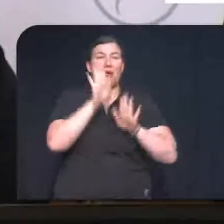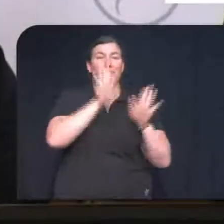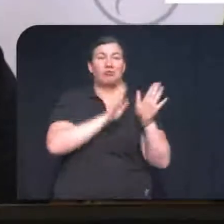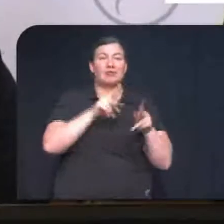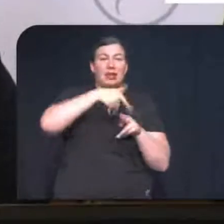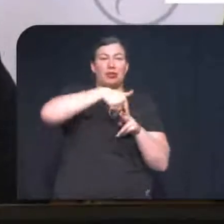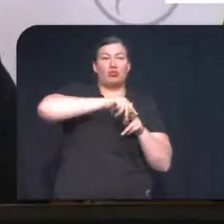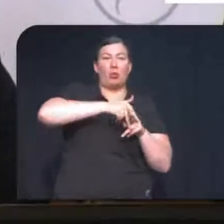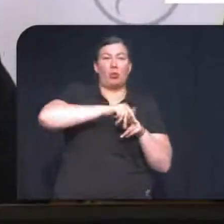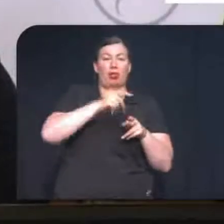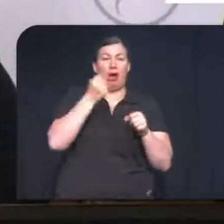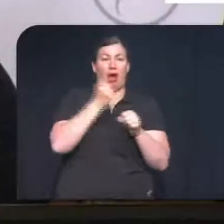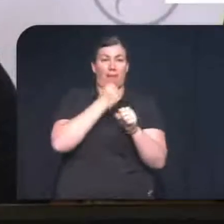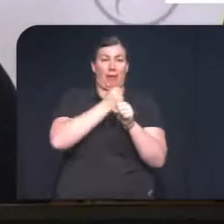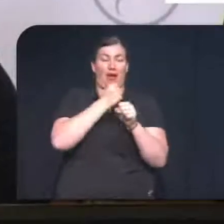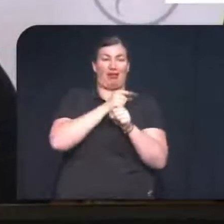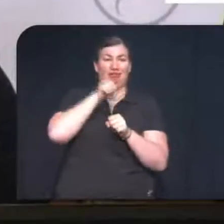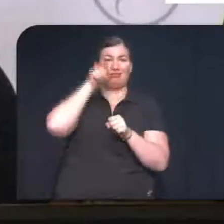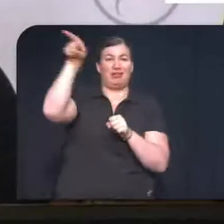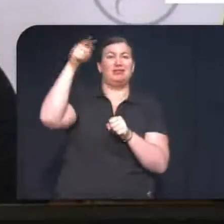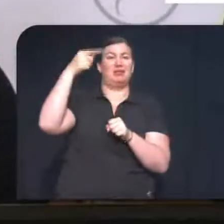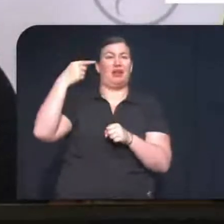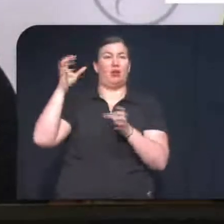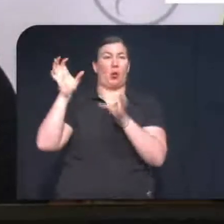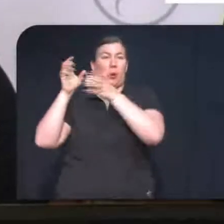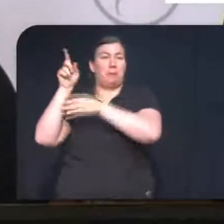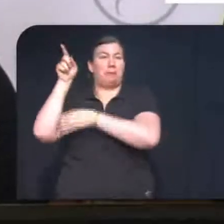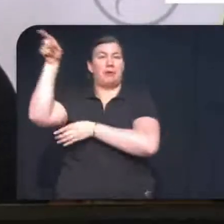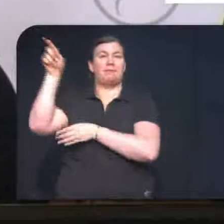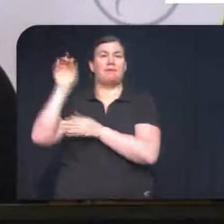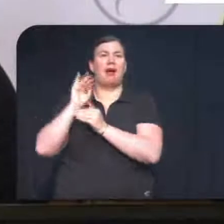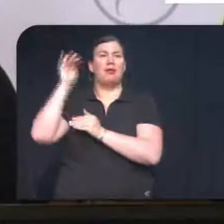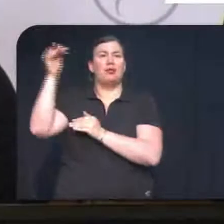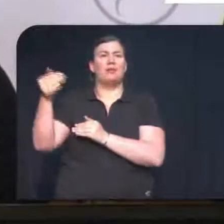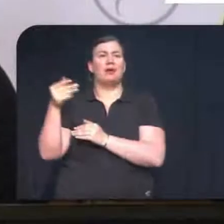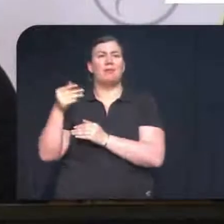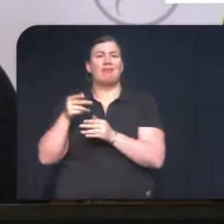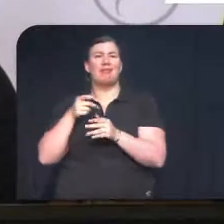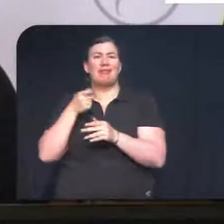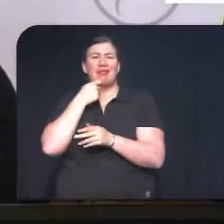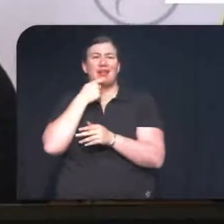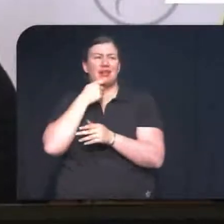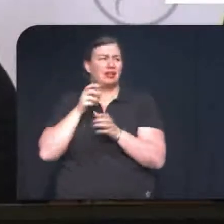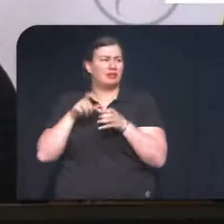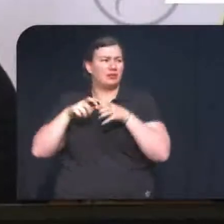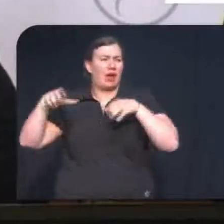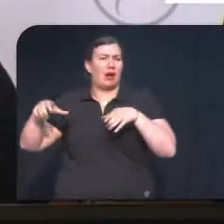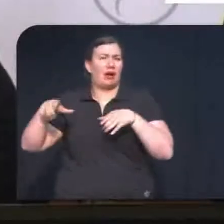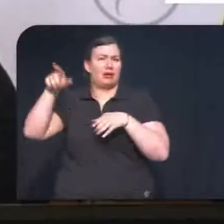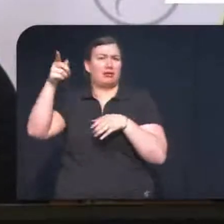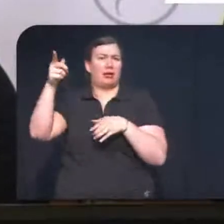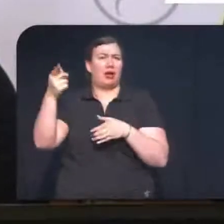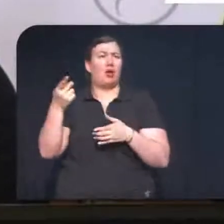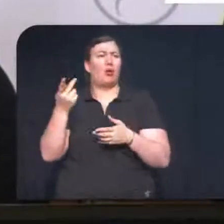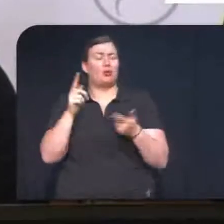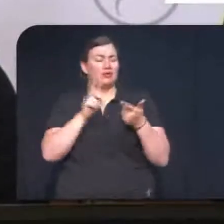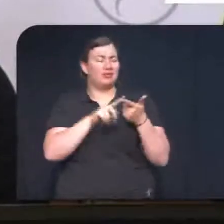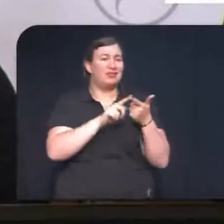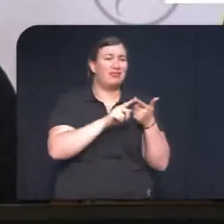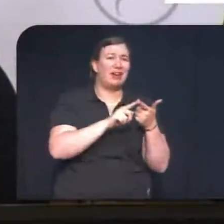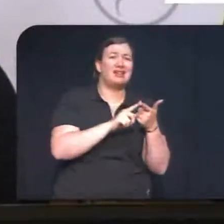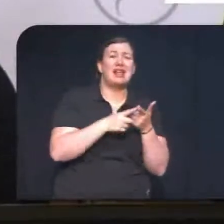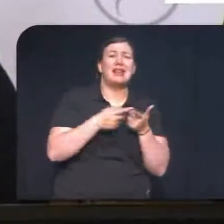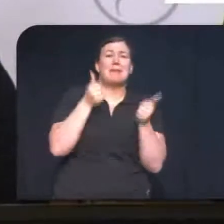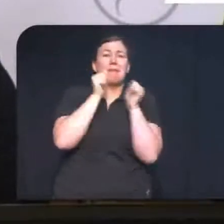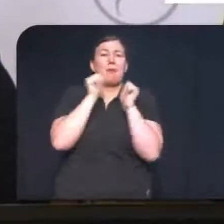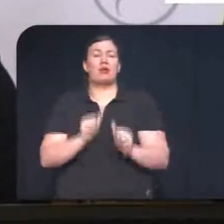also in neun Minuten beim Gecko Squad und die Models für den piratelli Kalender mögen sich bitte um